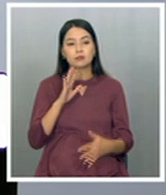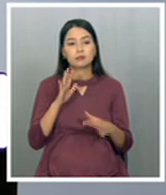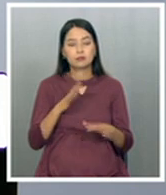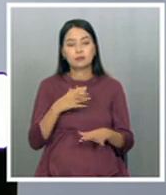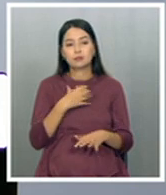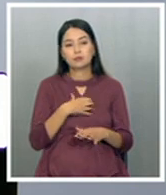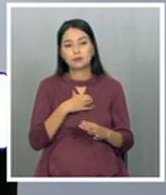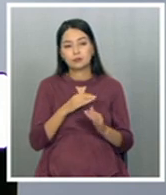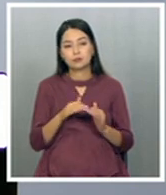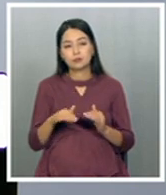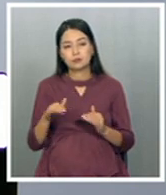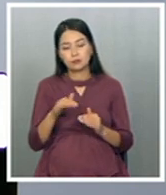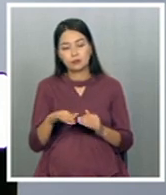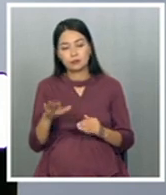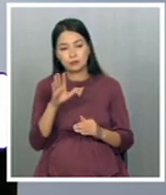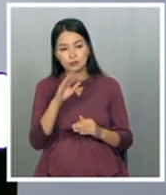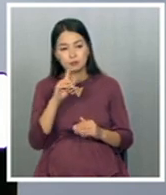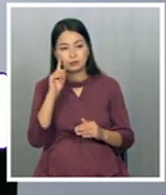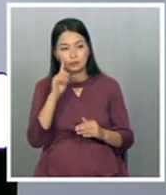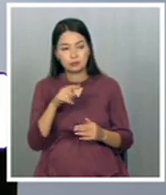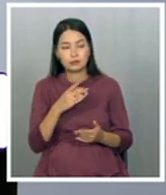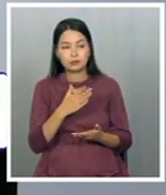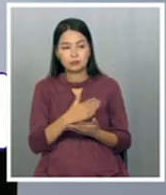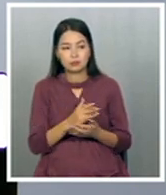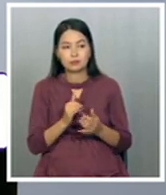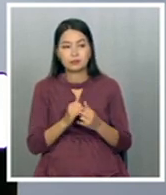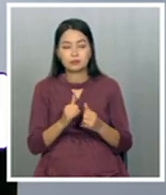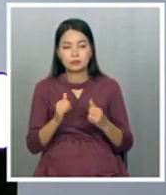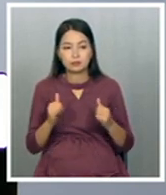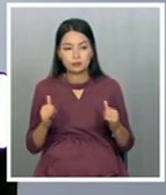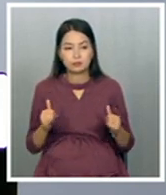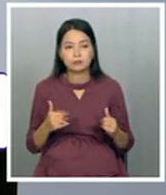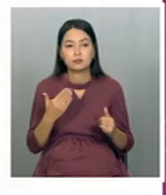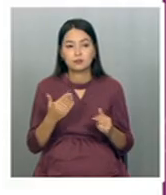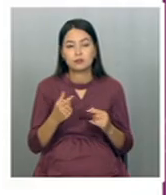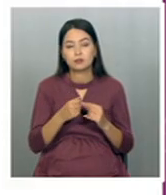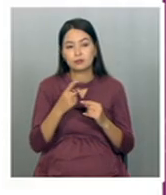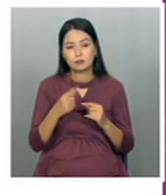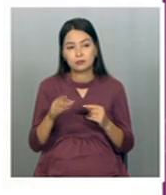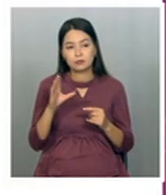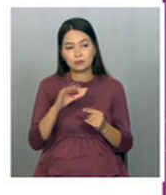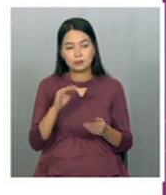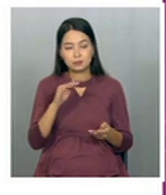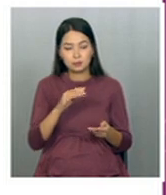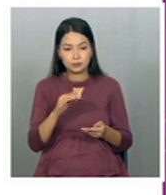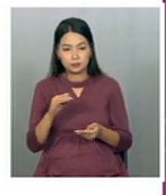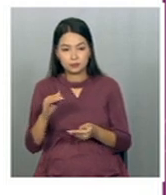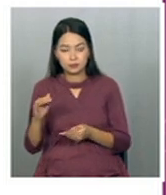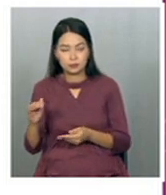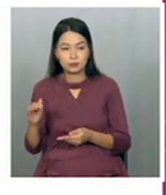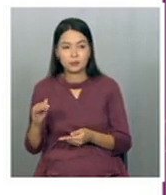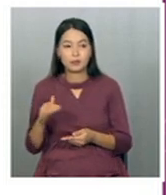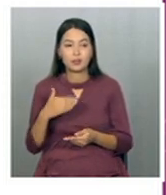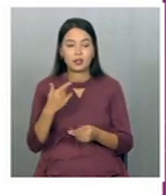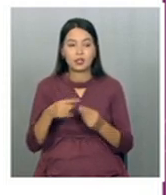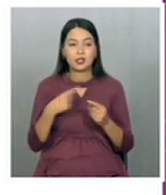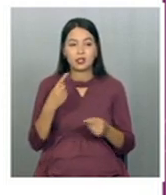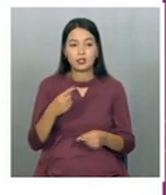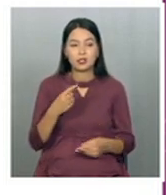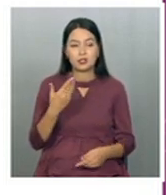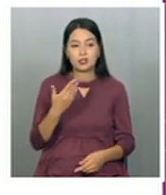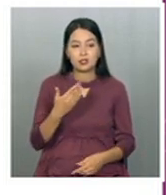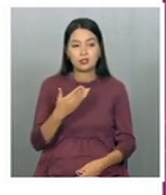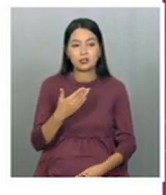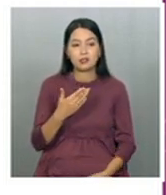аймақтарда тіршілік етуге бейімделген, және олардың жапырақтары тікенге айналған. Келесі өсімдік – алма